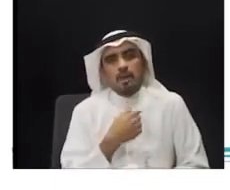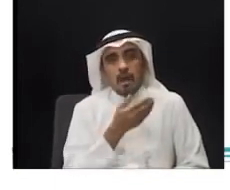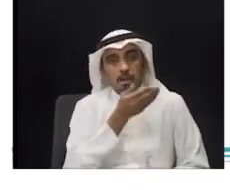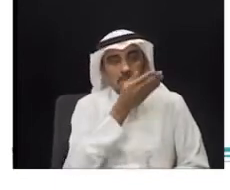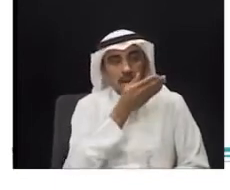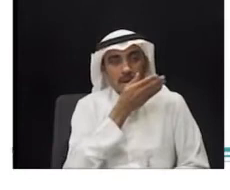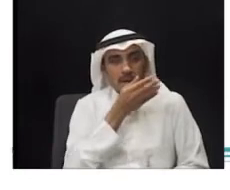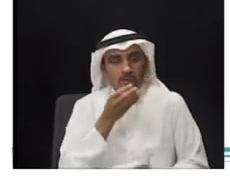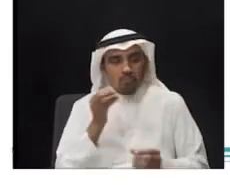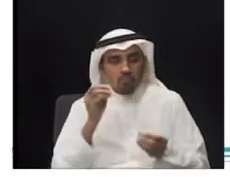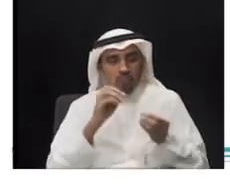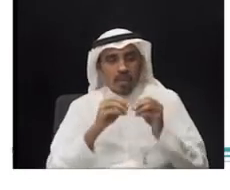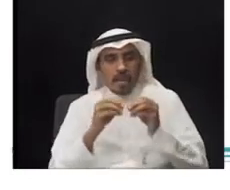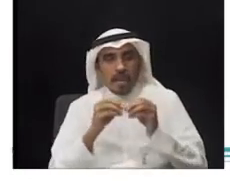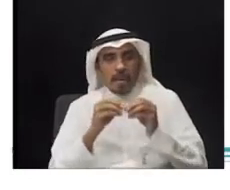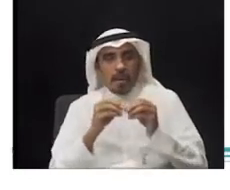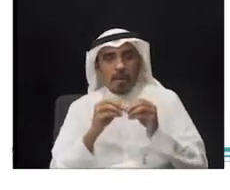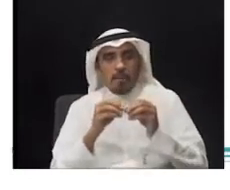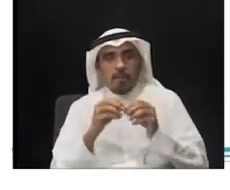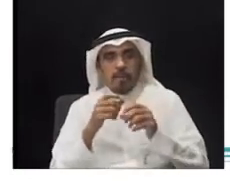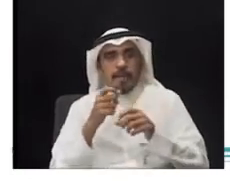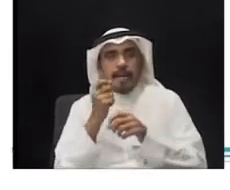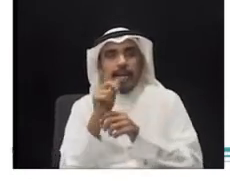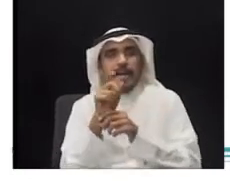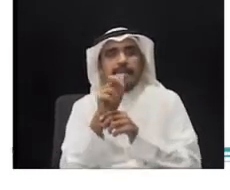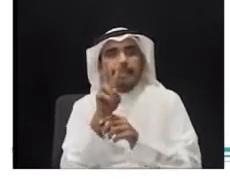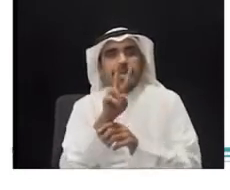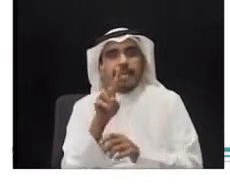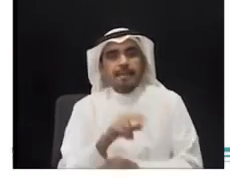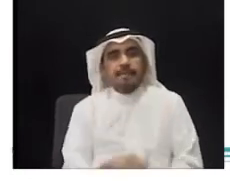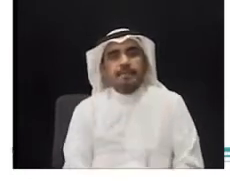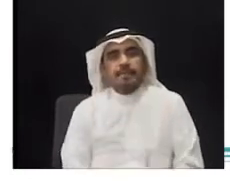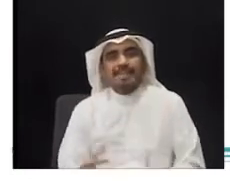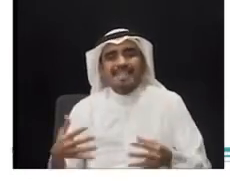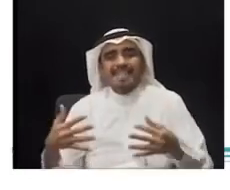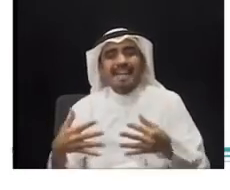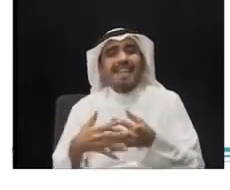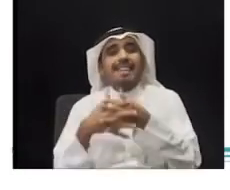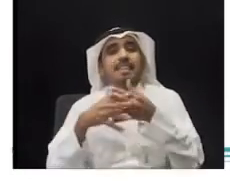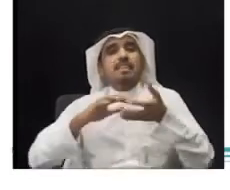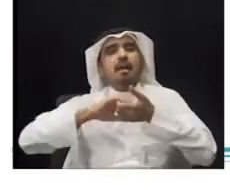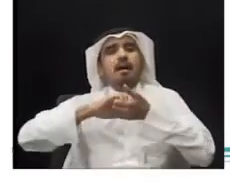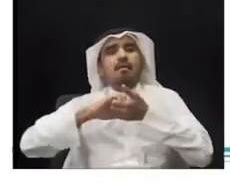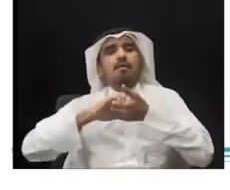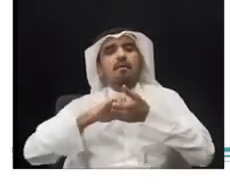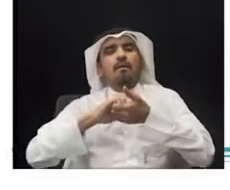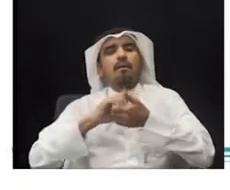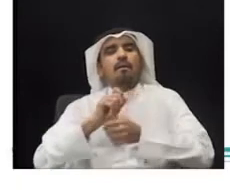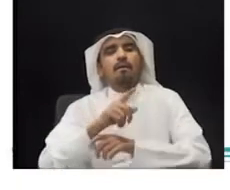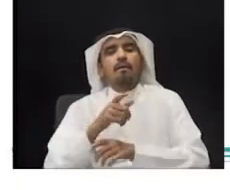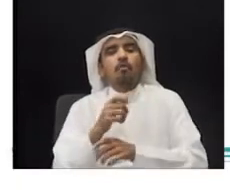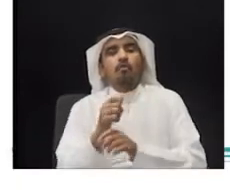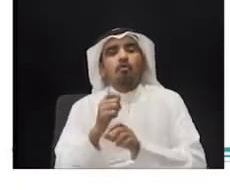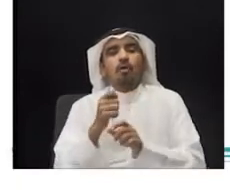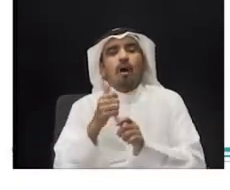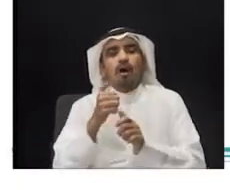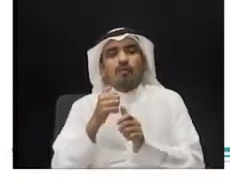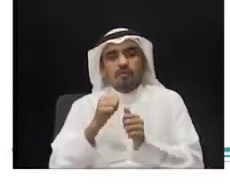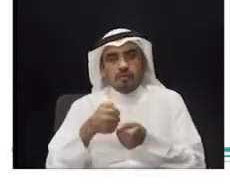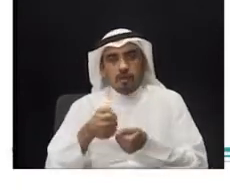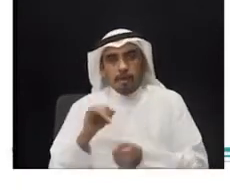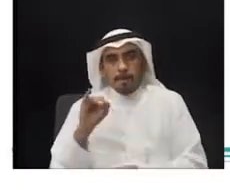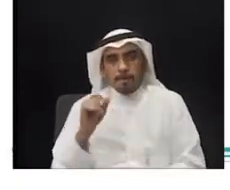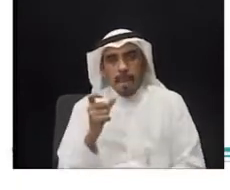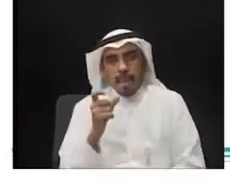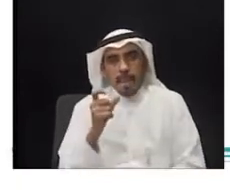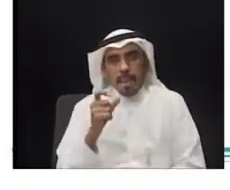أنا الماء مركب من اتحاد غازين، كلمة اتحاد جاءت مجرورة بحرف